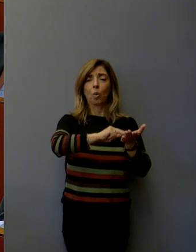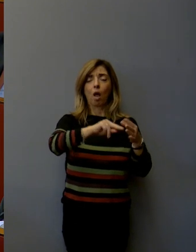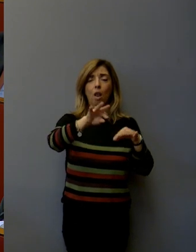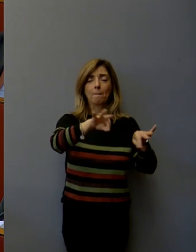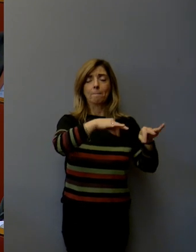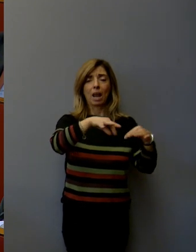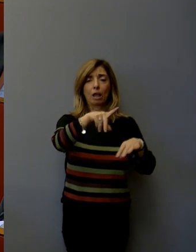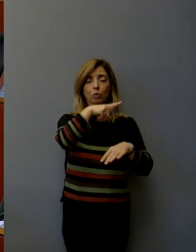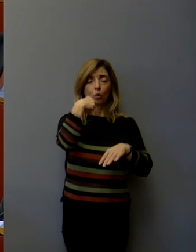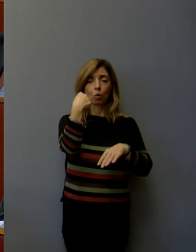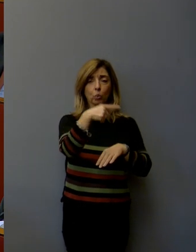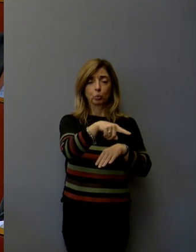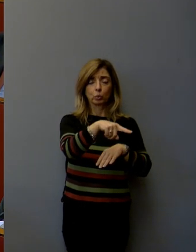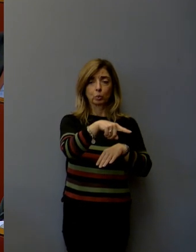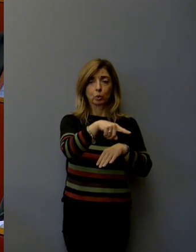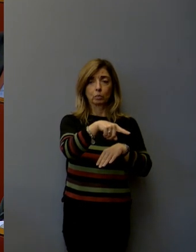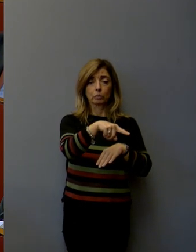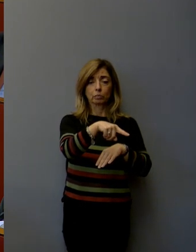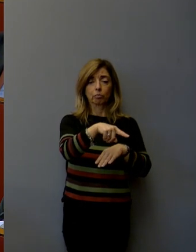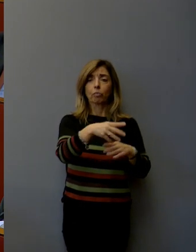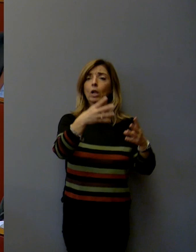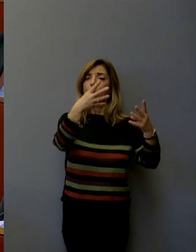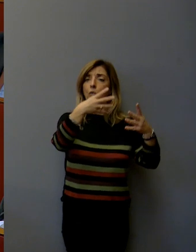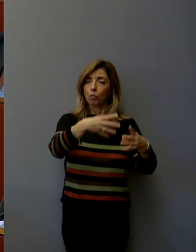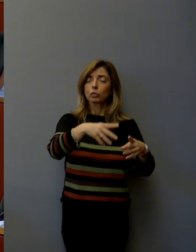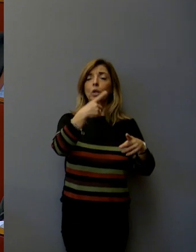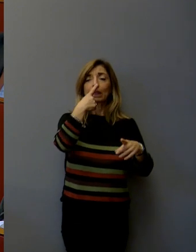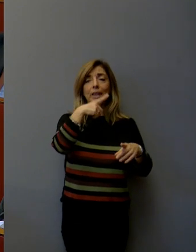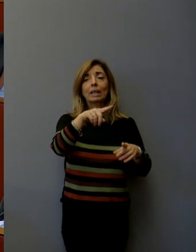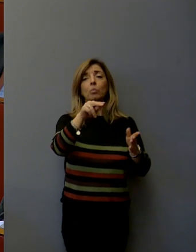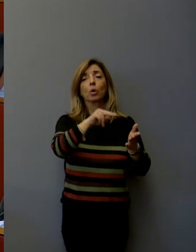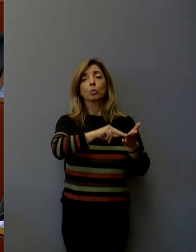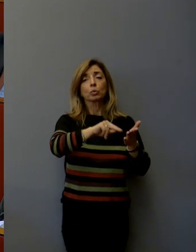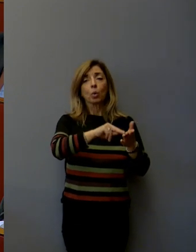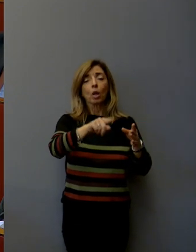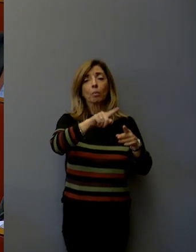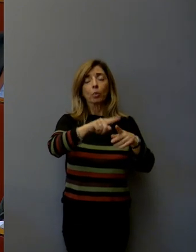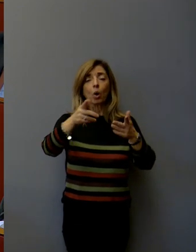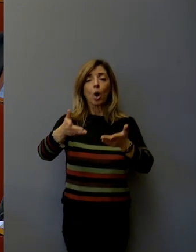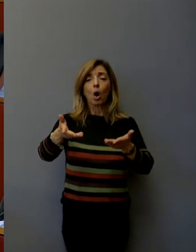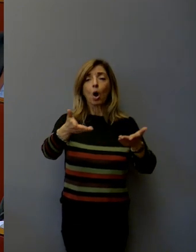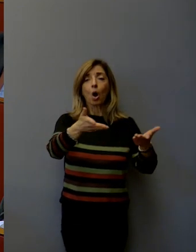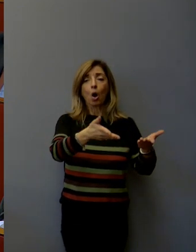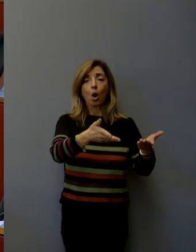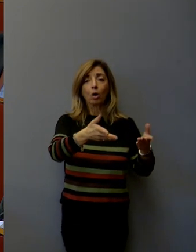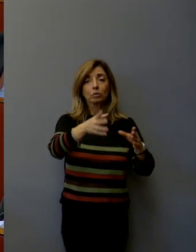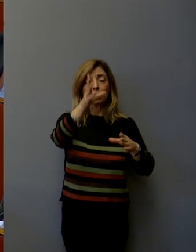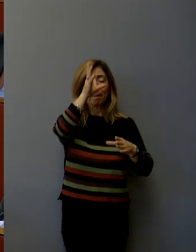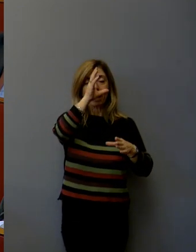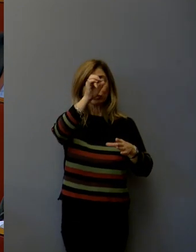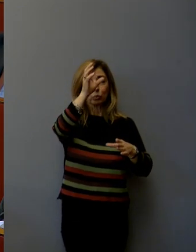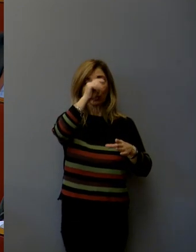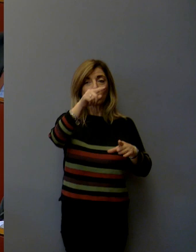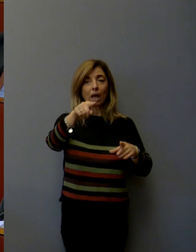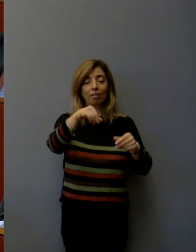che tra l'altro funziona Non solo come a scuola ma proprio come dire ospita gli studenti che sono residenziali